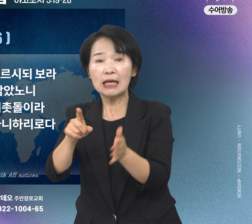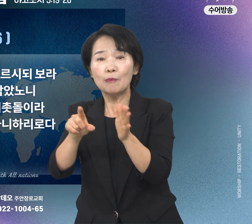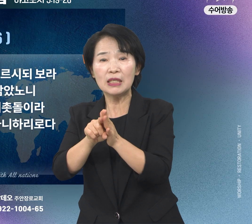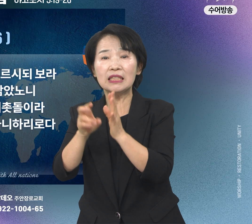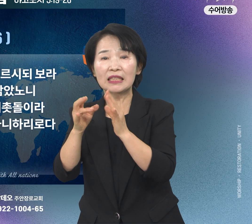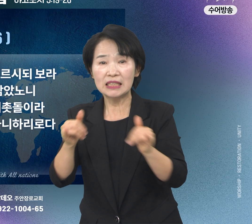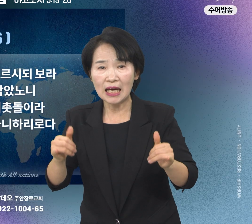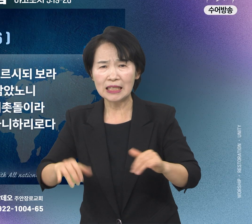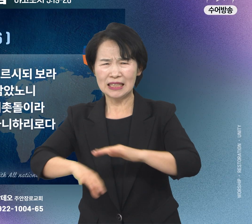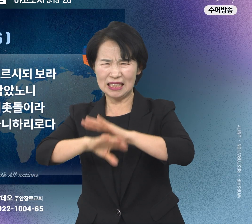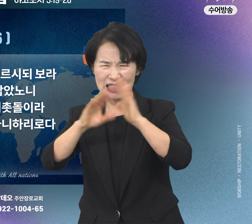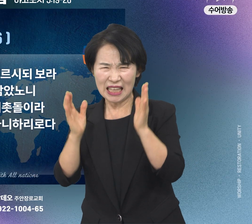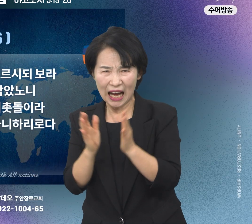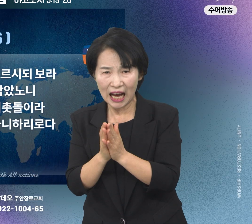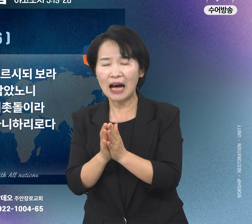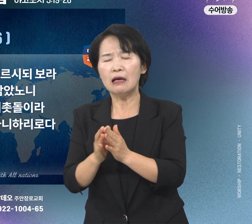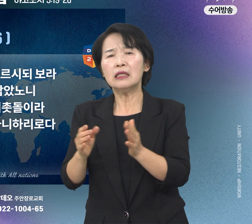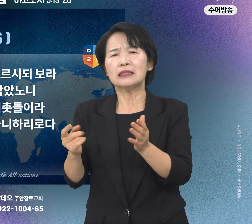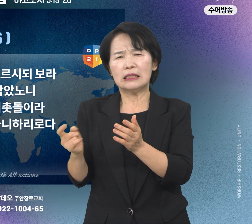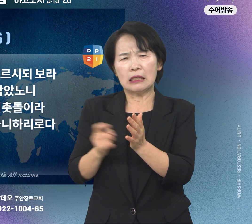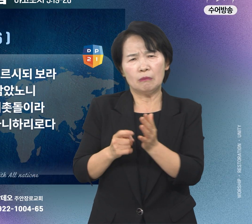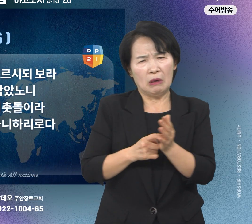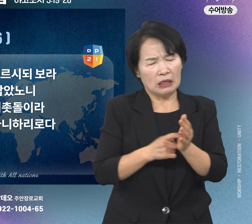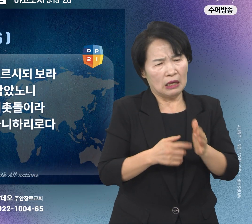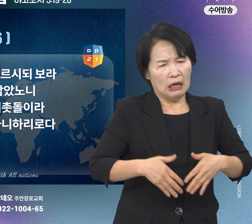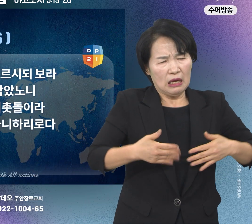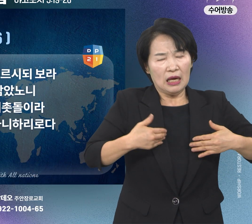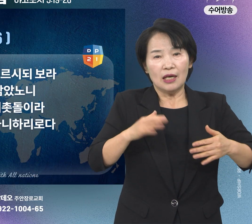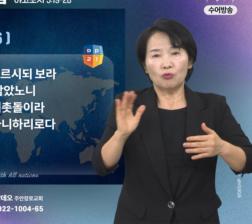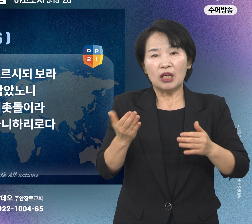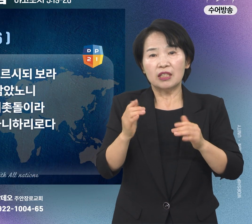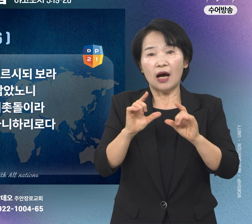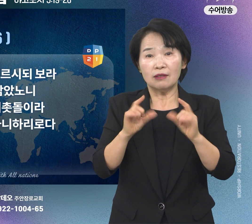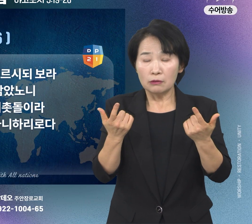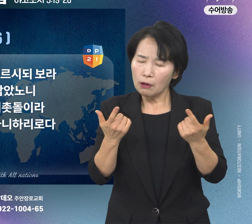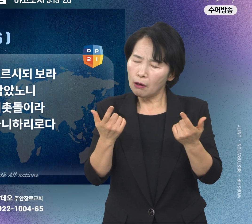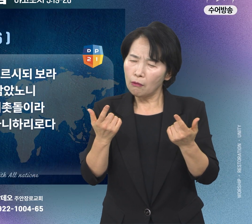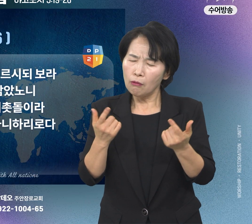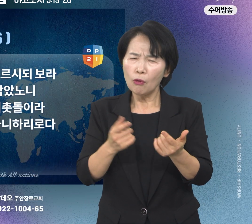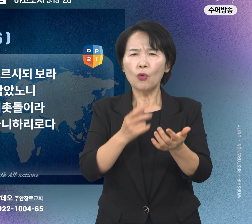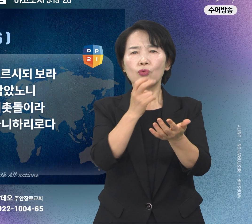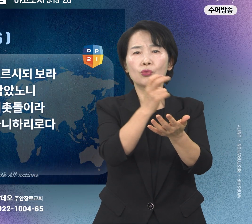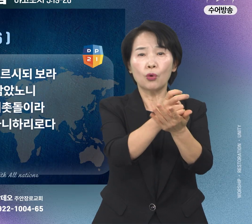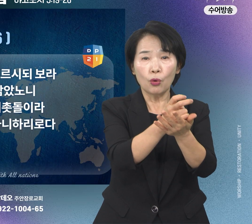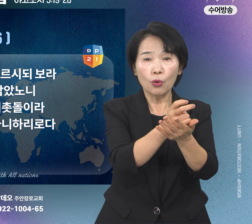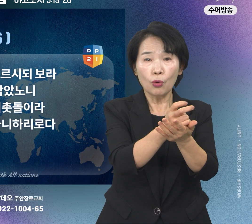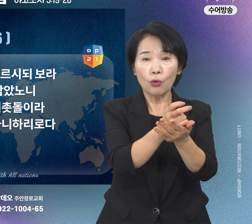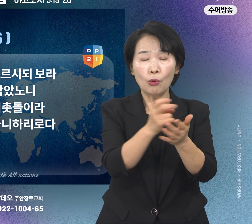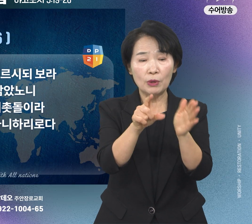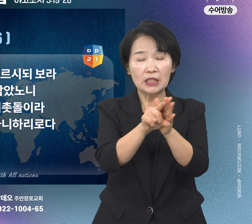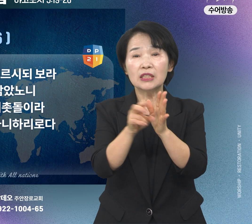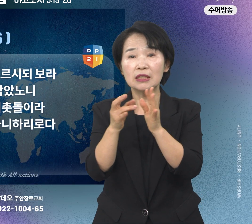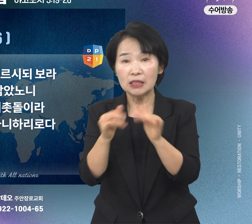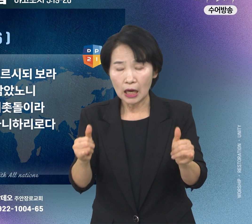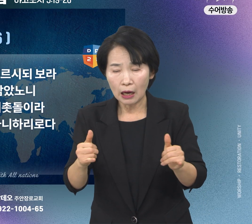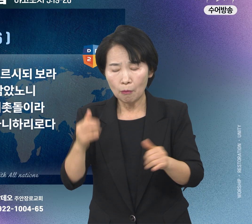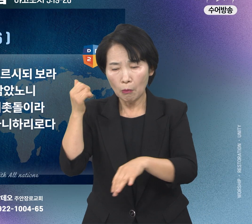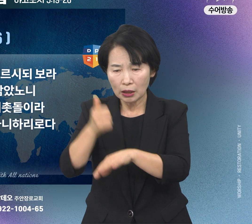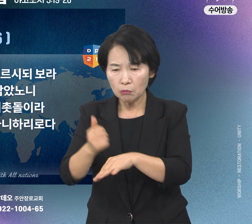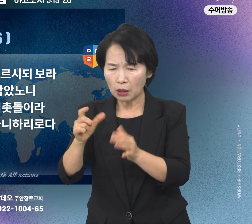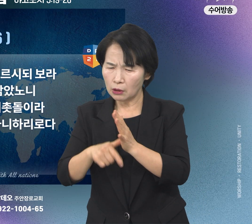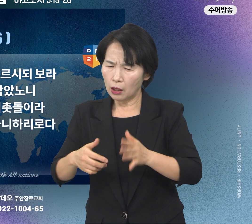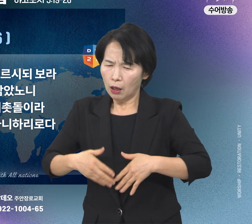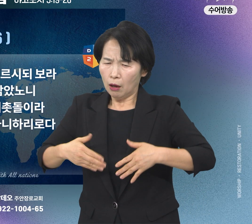믿는 이는 다급하게 되지 아니하리라. 이 돌을 믿는 자는 마지막 때에 다급하지 않게